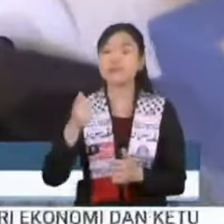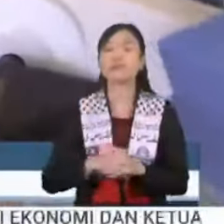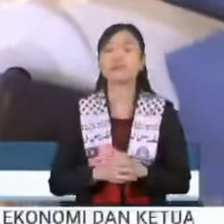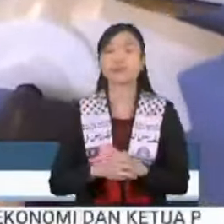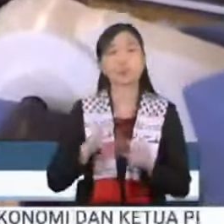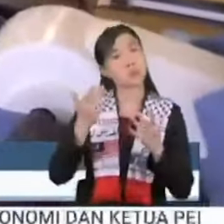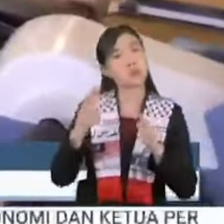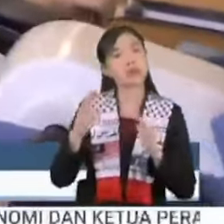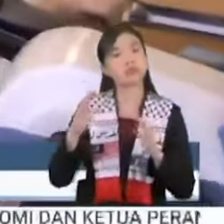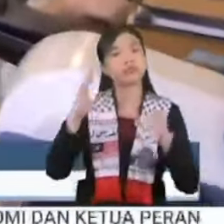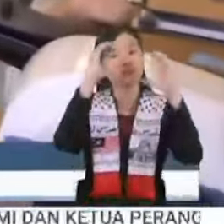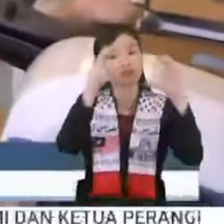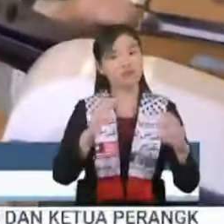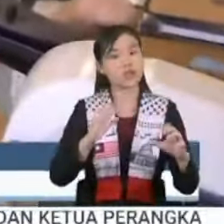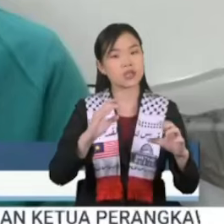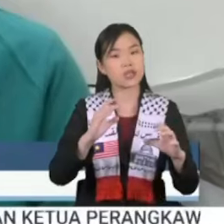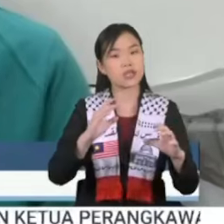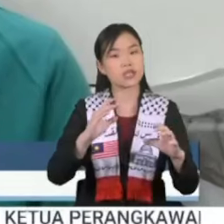cara yang